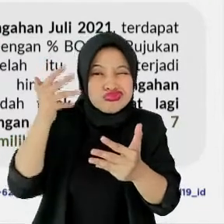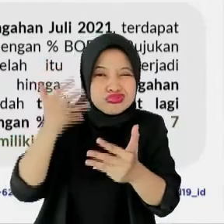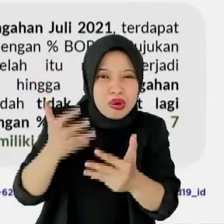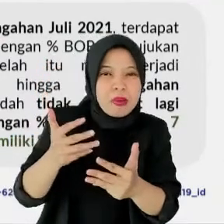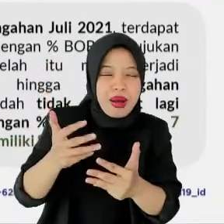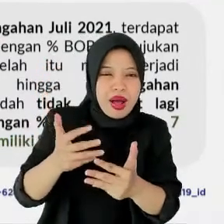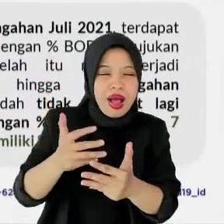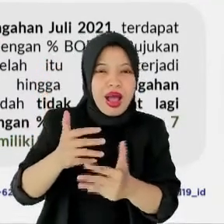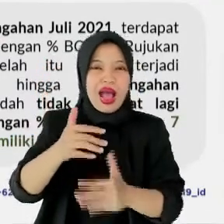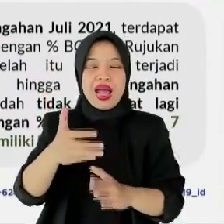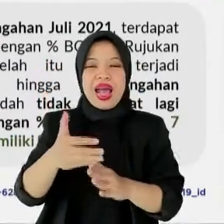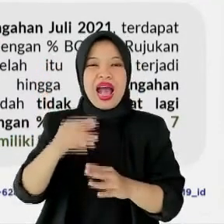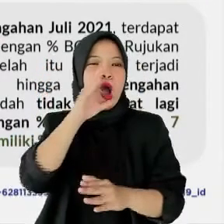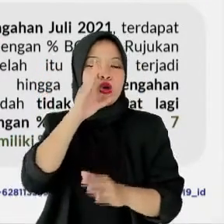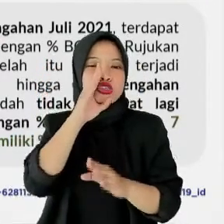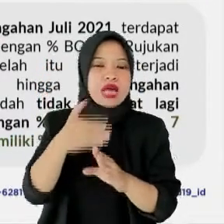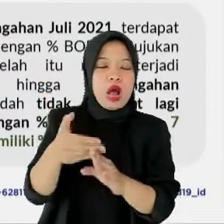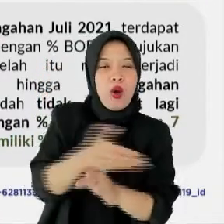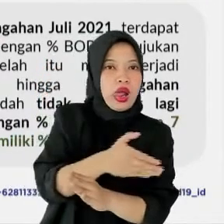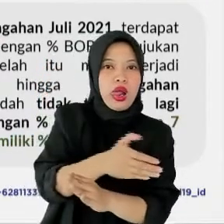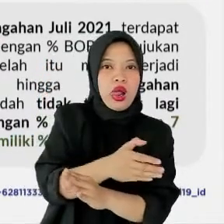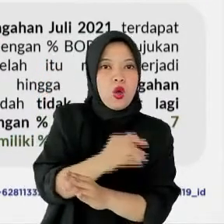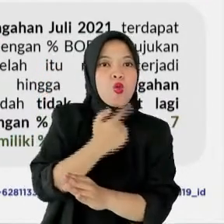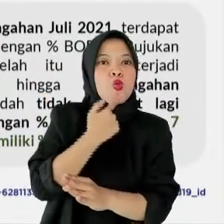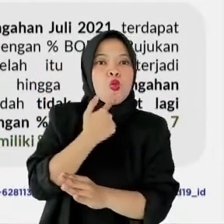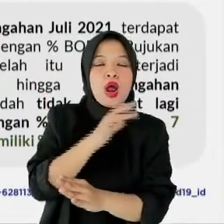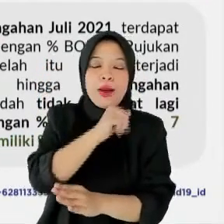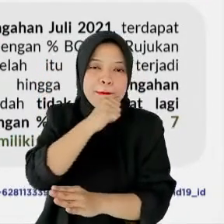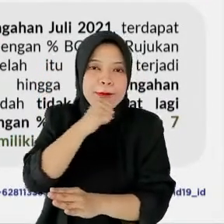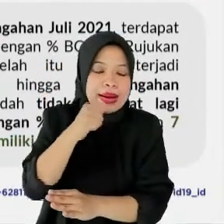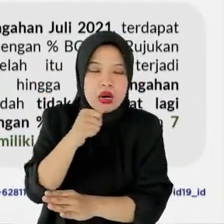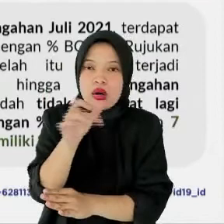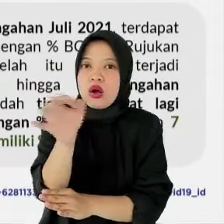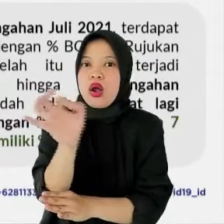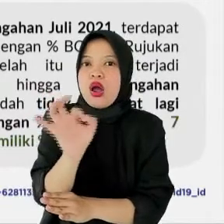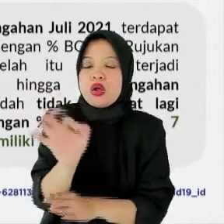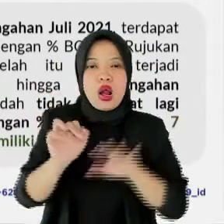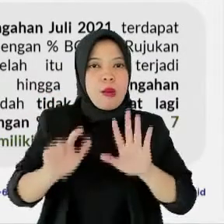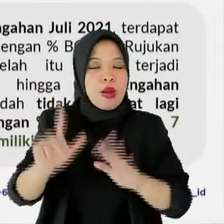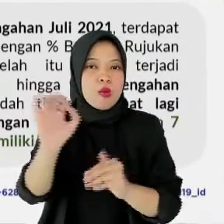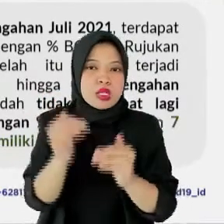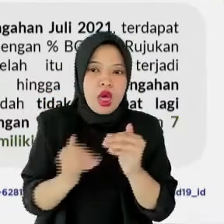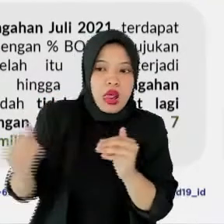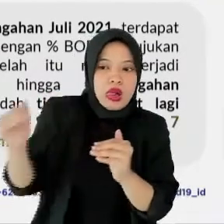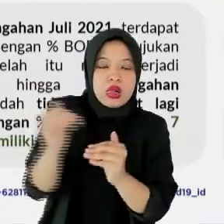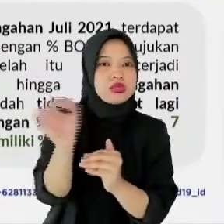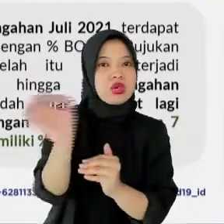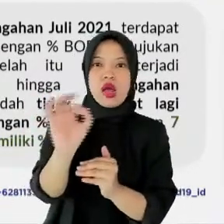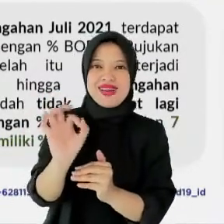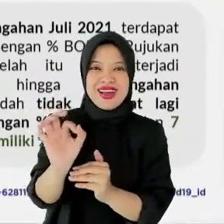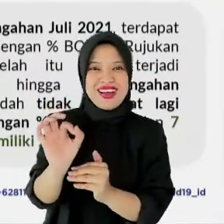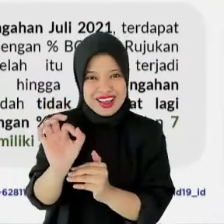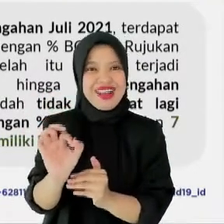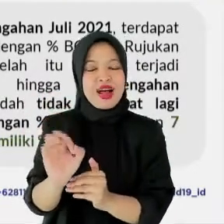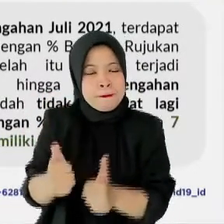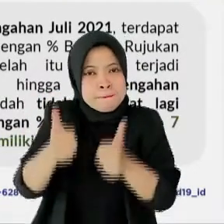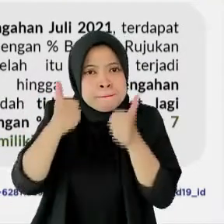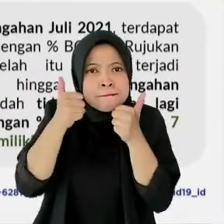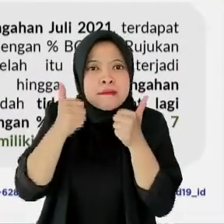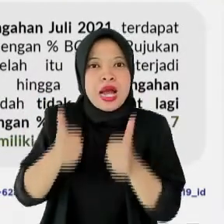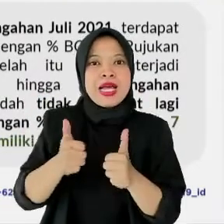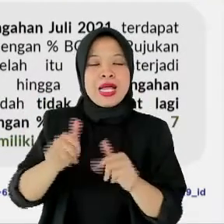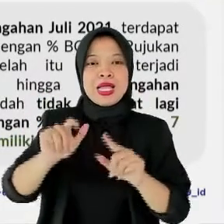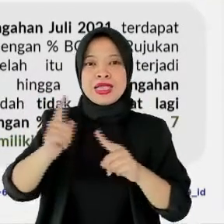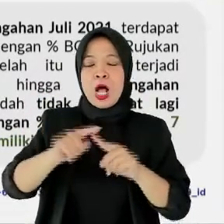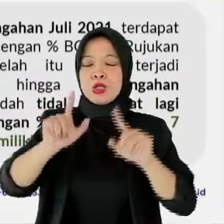awal Agustus pertanggal 10 ini udah gak ada lagi nih yang berwarna merah yang di atas 80%. Jadi kita lihat progressing sangat baik. Di tanggal